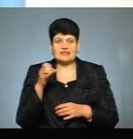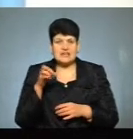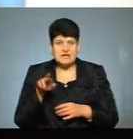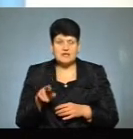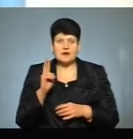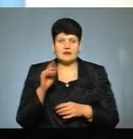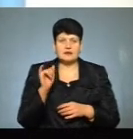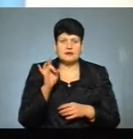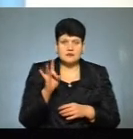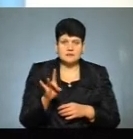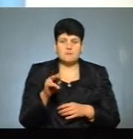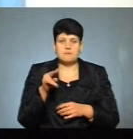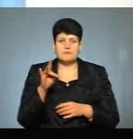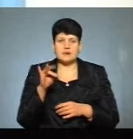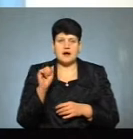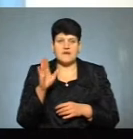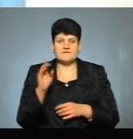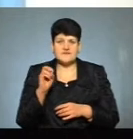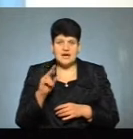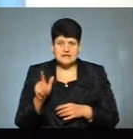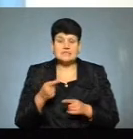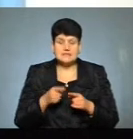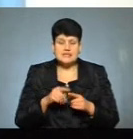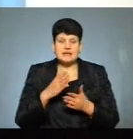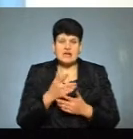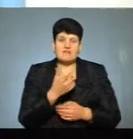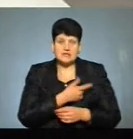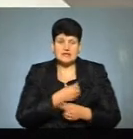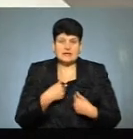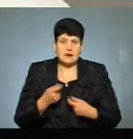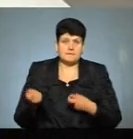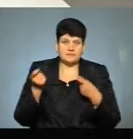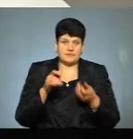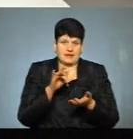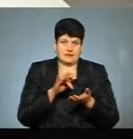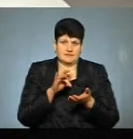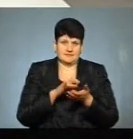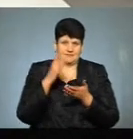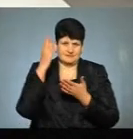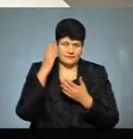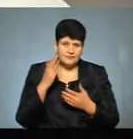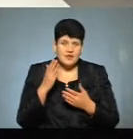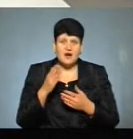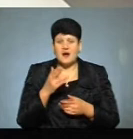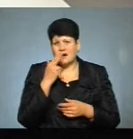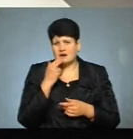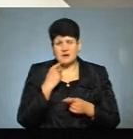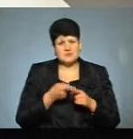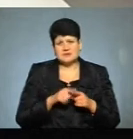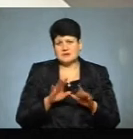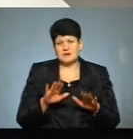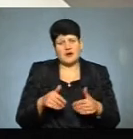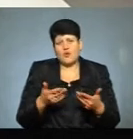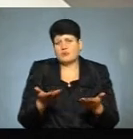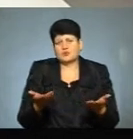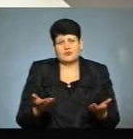кір, правець, це є вакцини, які нам постачаються централізовано. Вакцина від грипу – це є рекомендоване